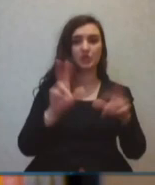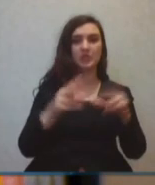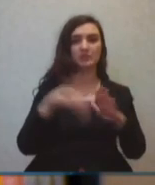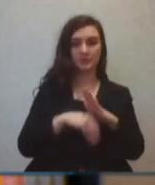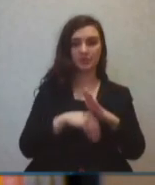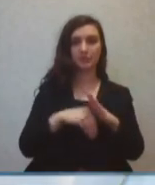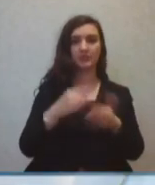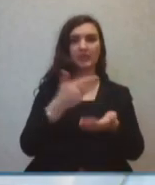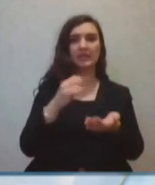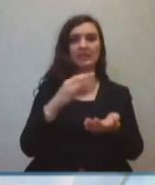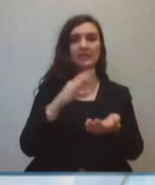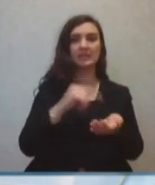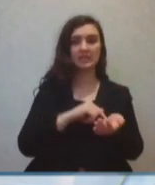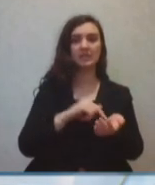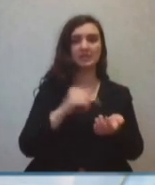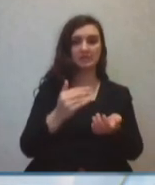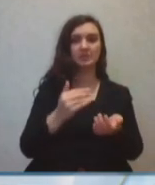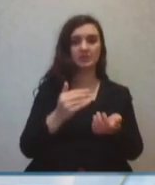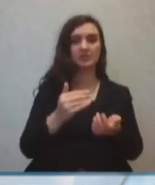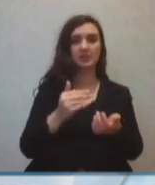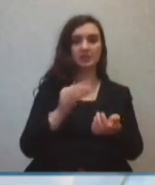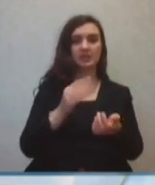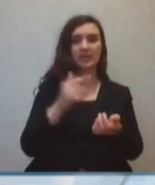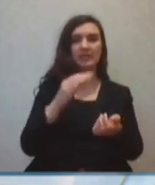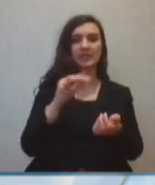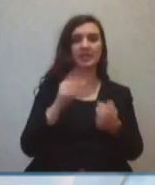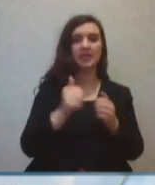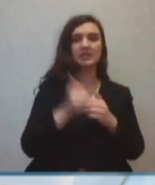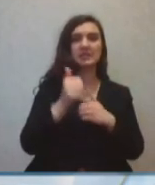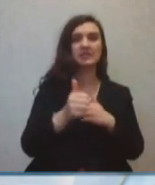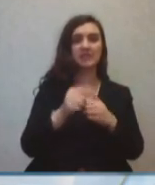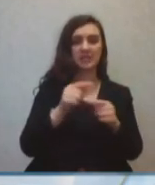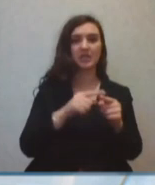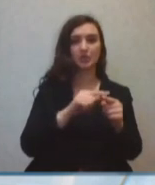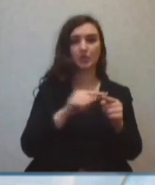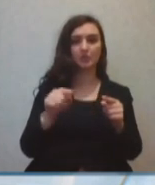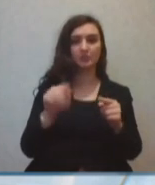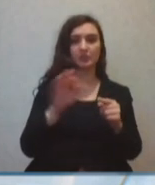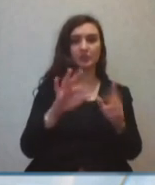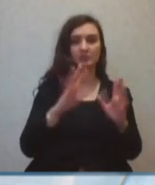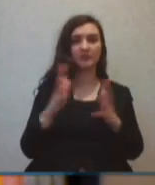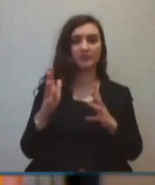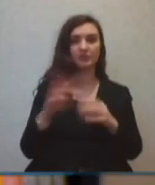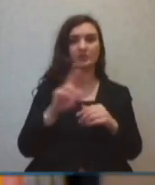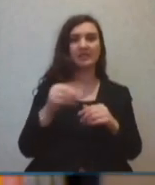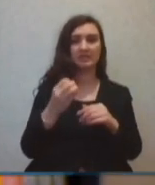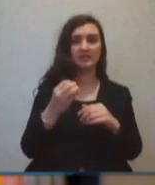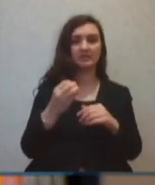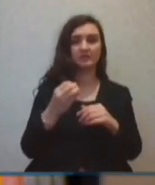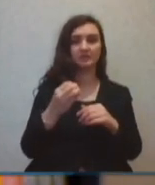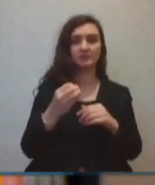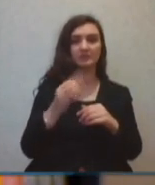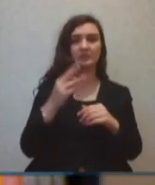ჩაითვალოს გენეტიკური მოწყვლადობის არსებობის, გენეტიკური წინასწარ განწყობის არსებობის შემთხვევაში. და კიდევ